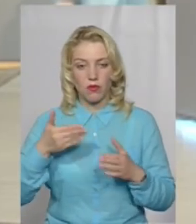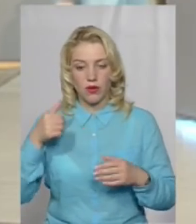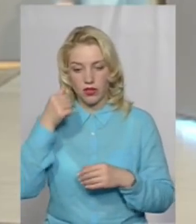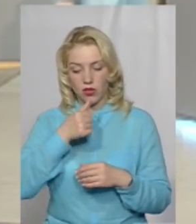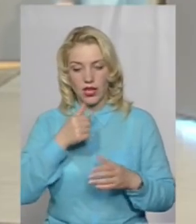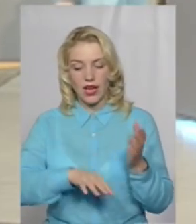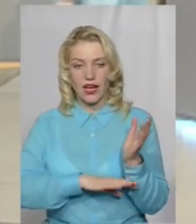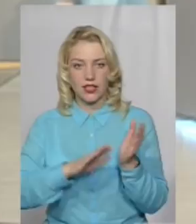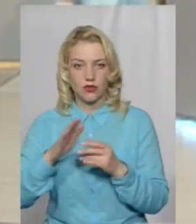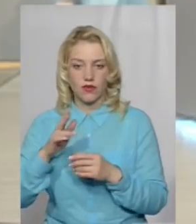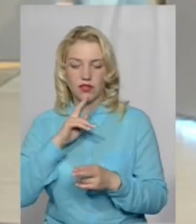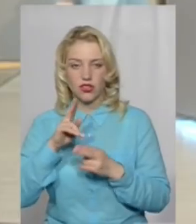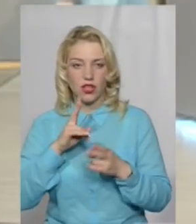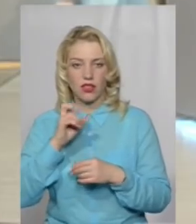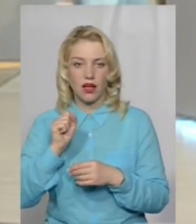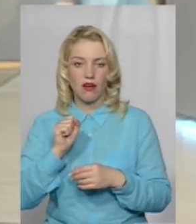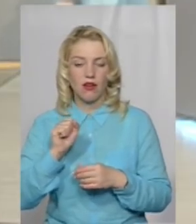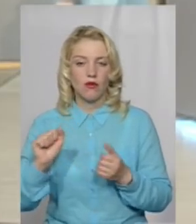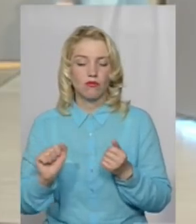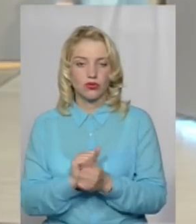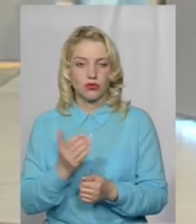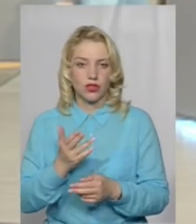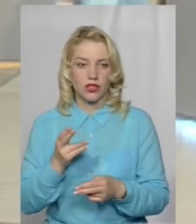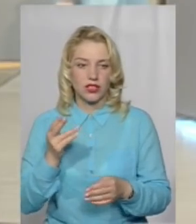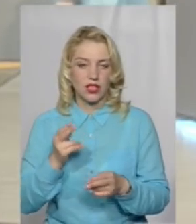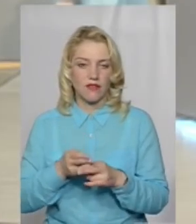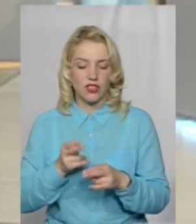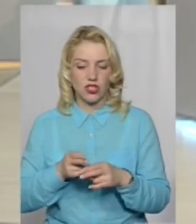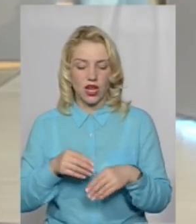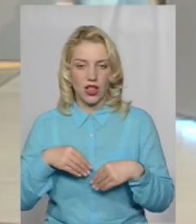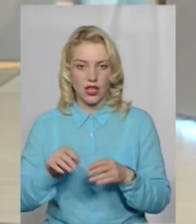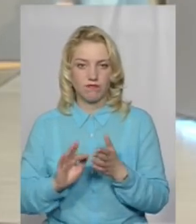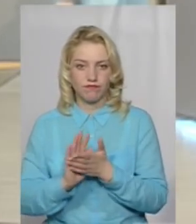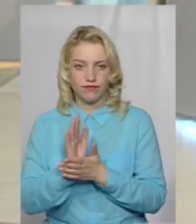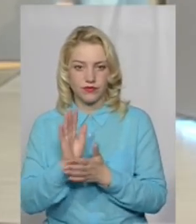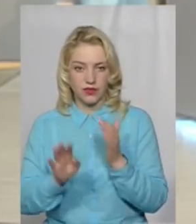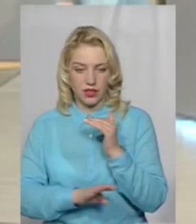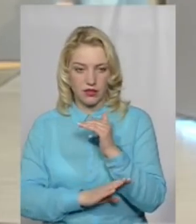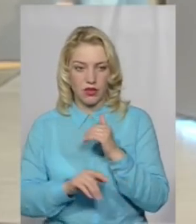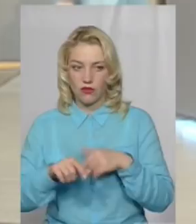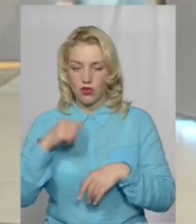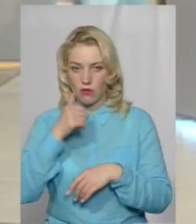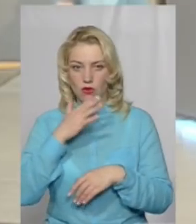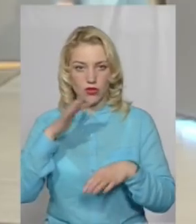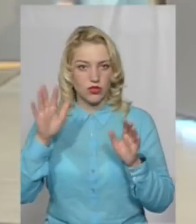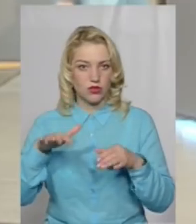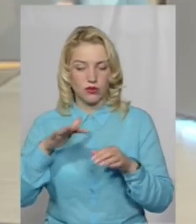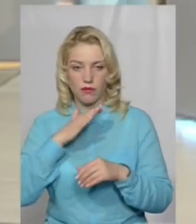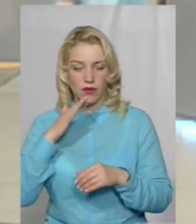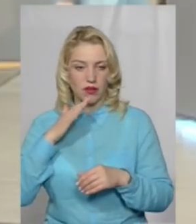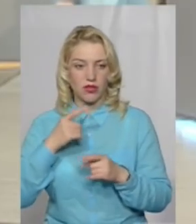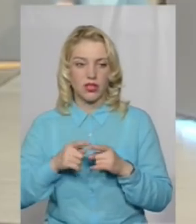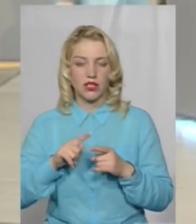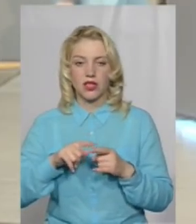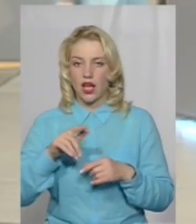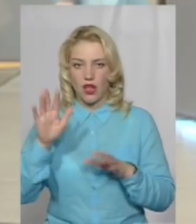лісівники нарікали на посуху, яка заважала приживлення саджанців. В цьому році, ну, точно дощів не бракує. Скажіть,